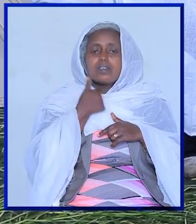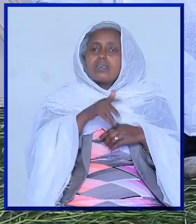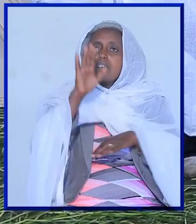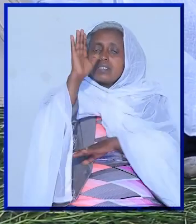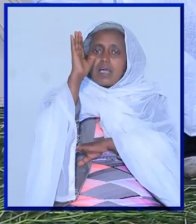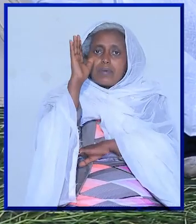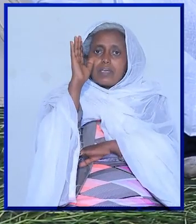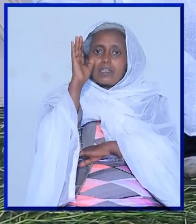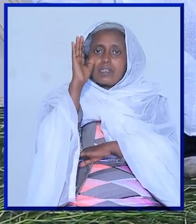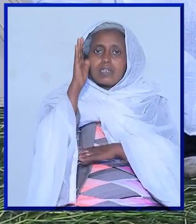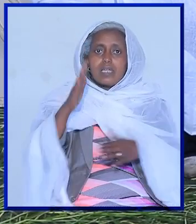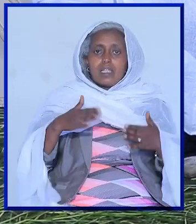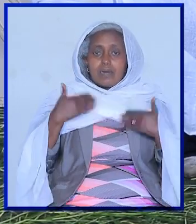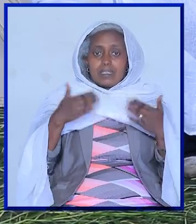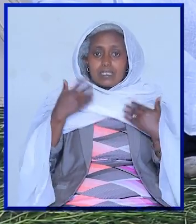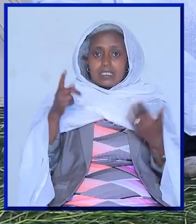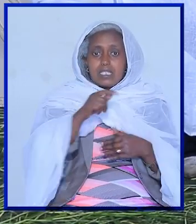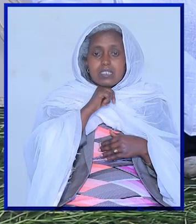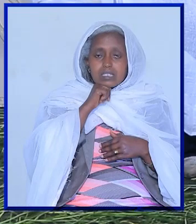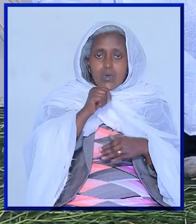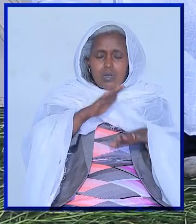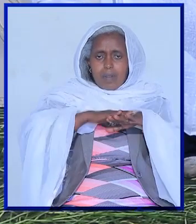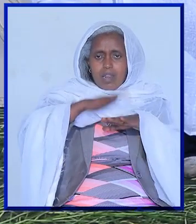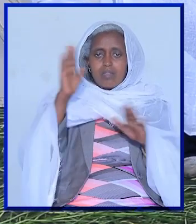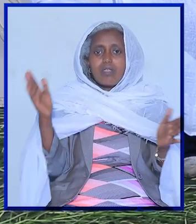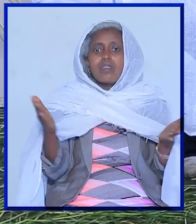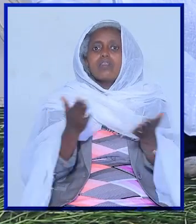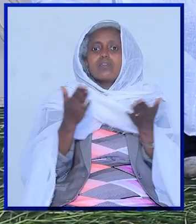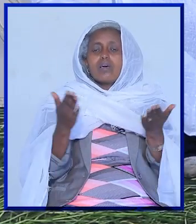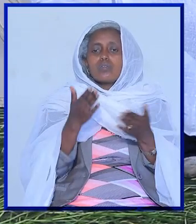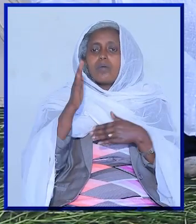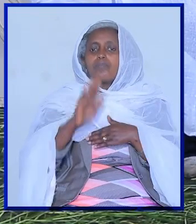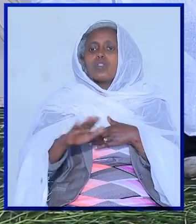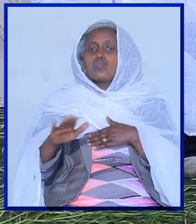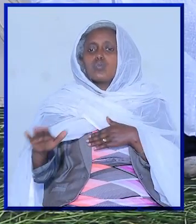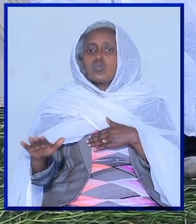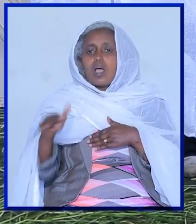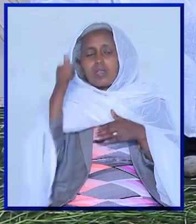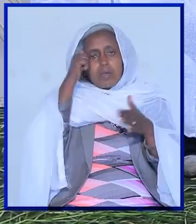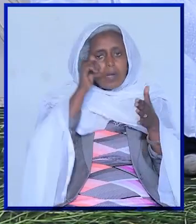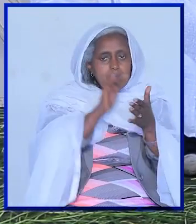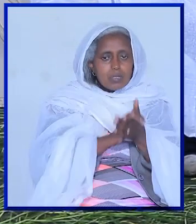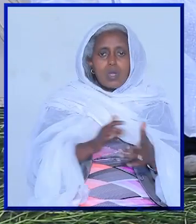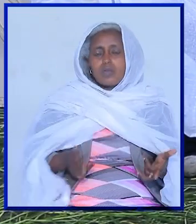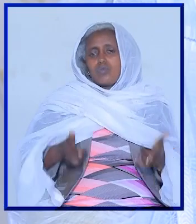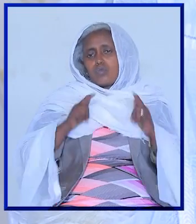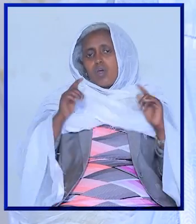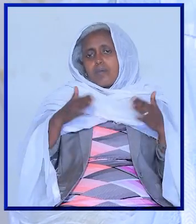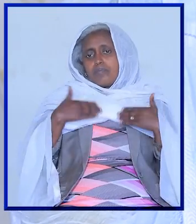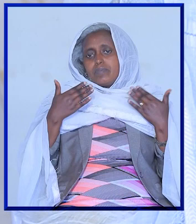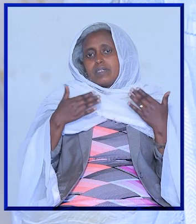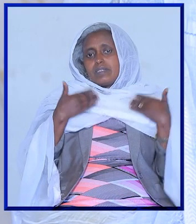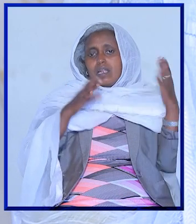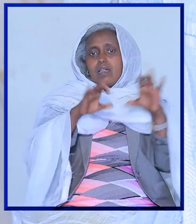እግዚአብሔርን ለማስደሰት ሳይሆን የበለጠ ትጋቷ ልጆቿን፣ ባለቤቷን፣ ኑሮዋን ለማስደሰት ነው።